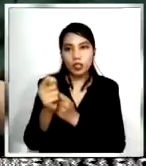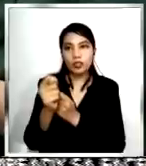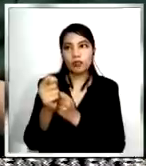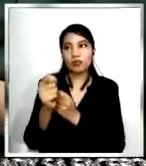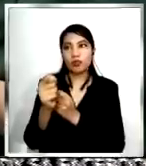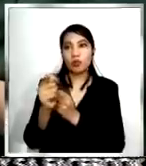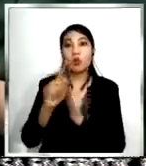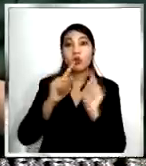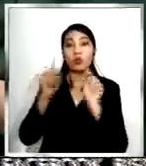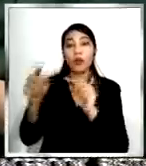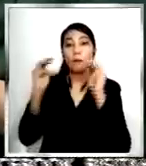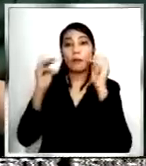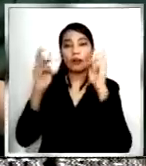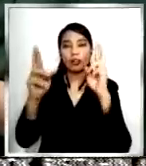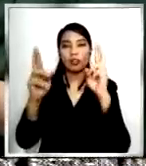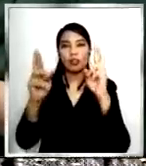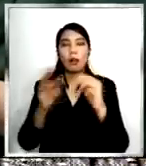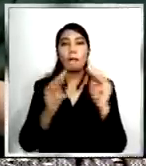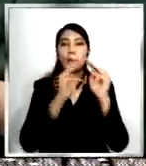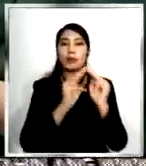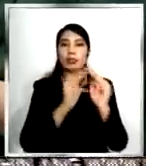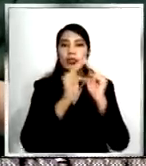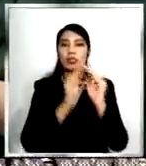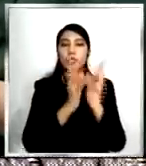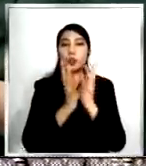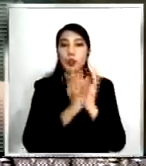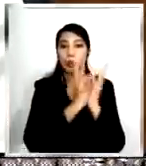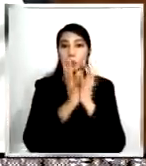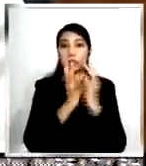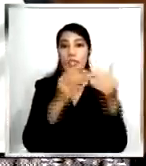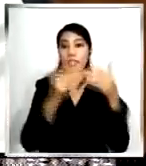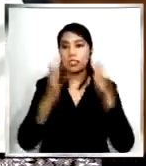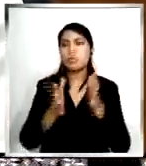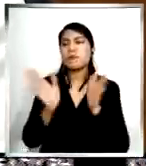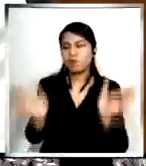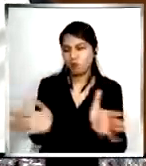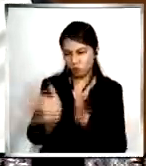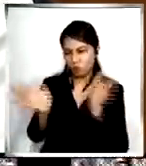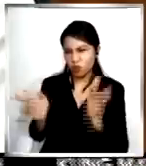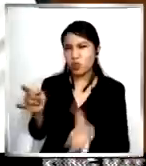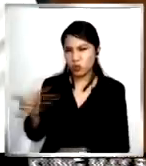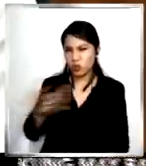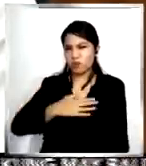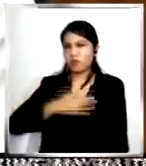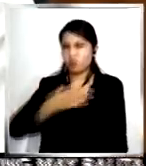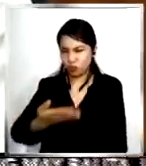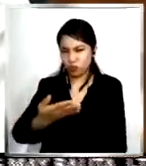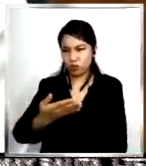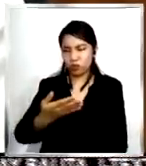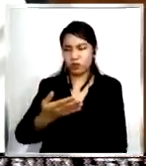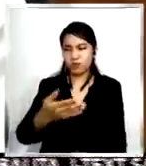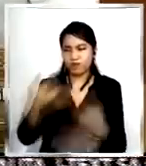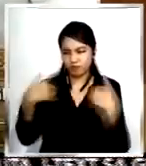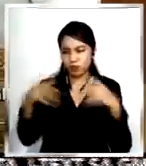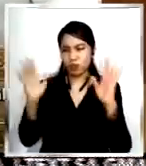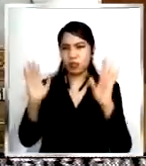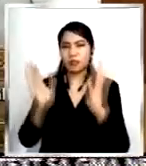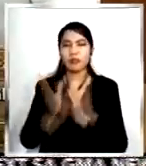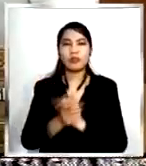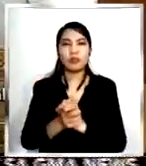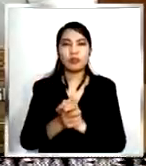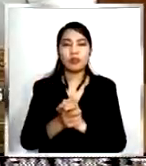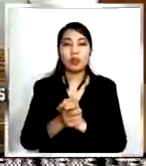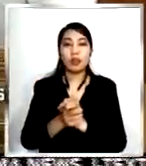community leader ang kalaunan ay kumumbinsi sa suspect na sumuko na. Matatanda ang nanawagan ng alkalde sa driver ng pickup na lumantad, lalo pati